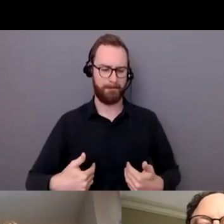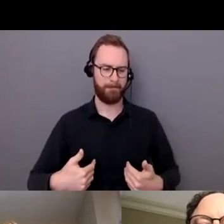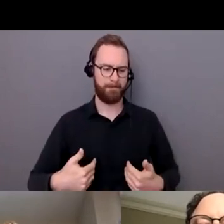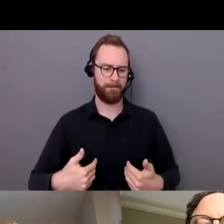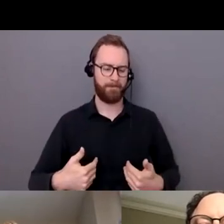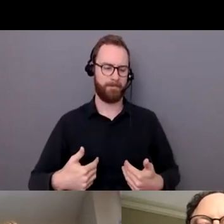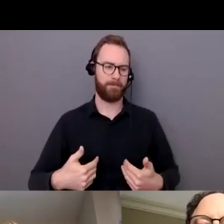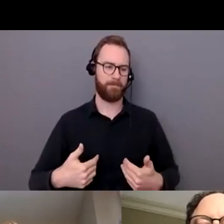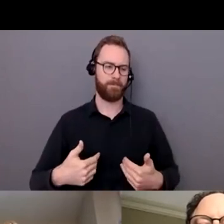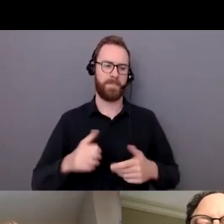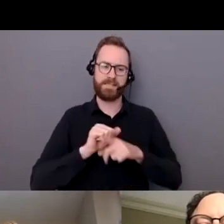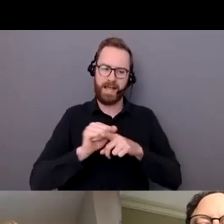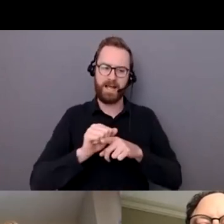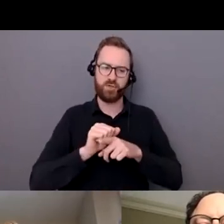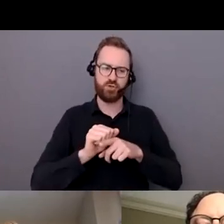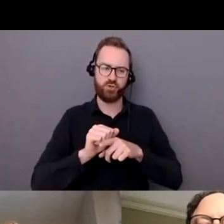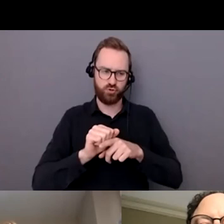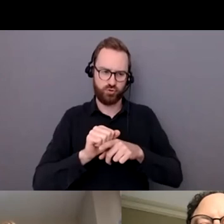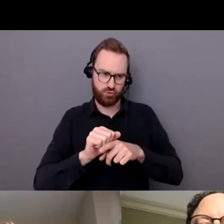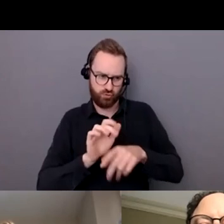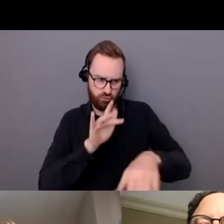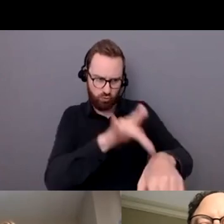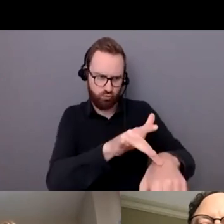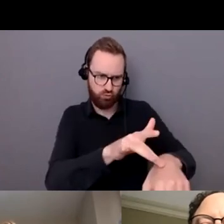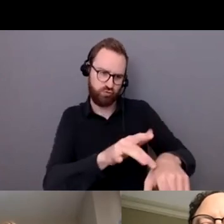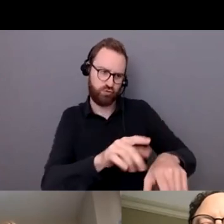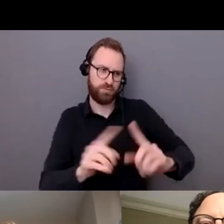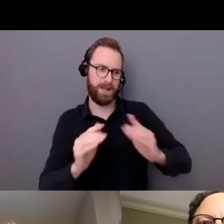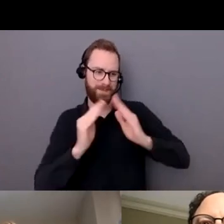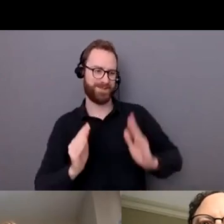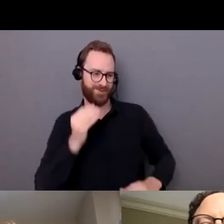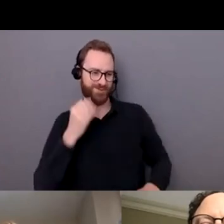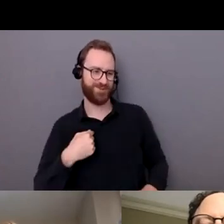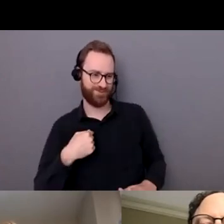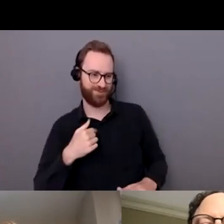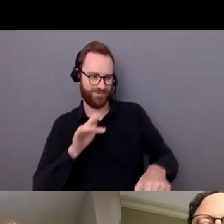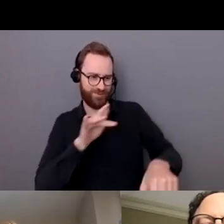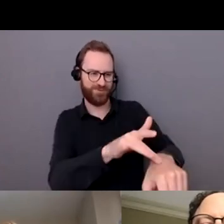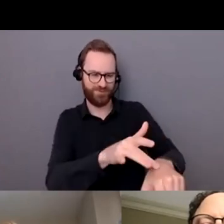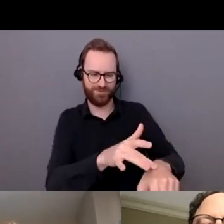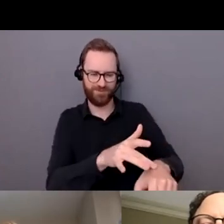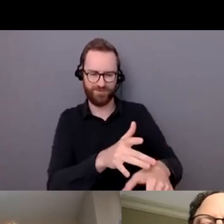de vivre un stage en télétravail? Et est-ce que ça crée des opportunités,